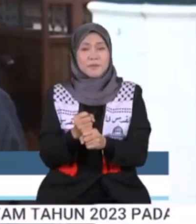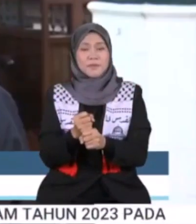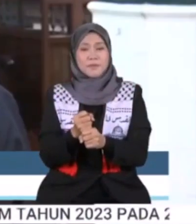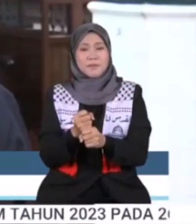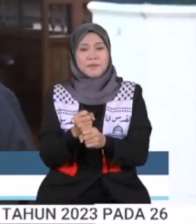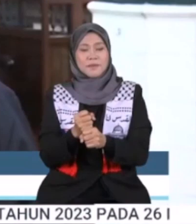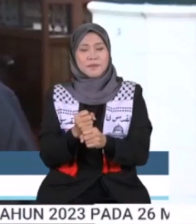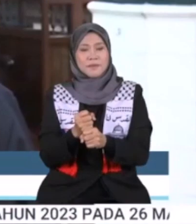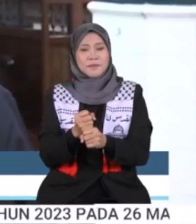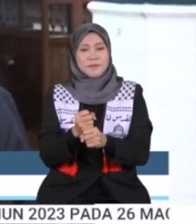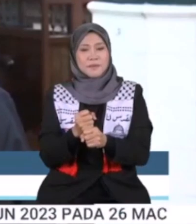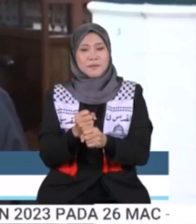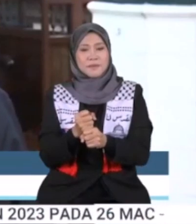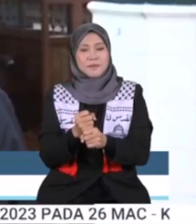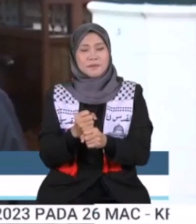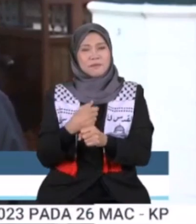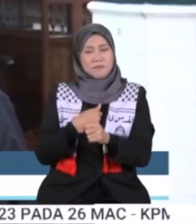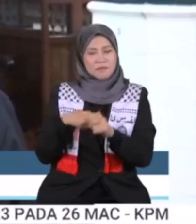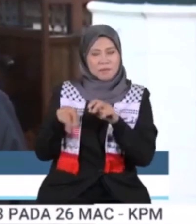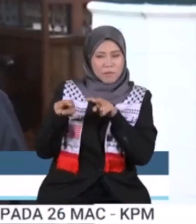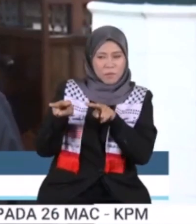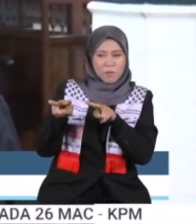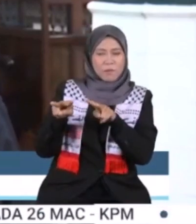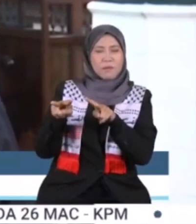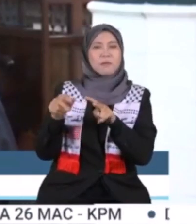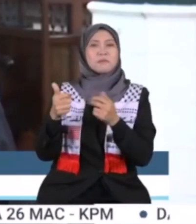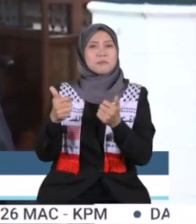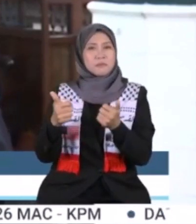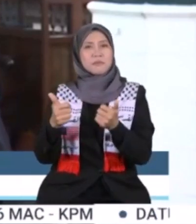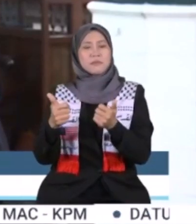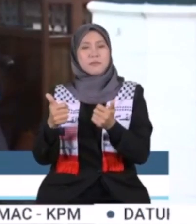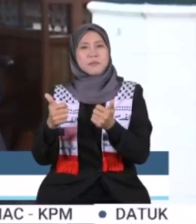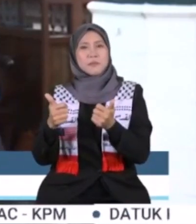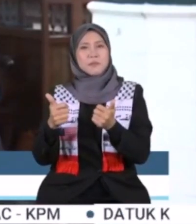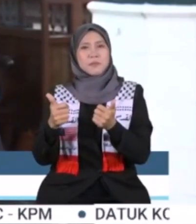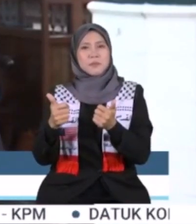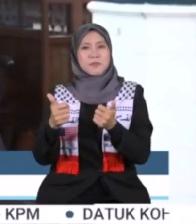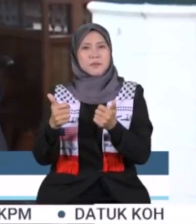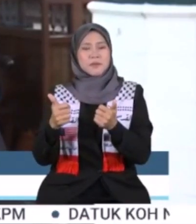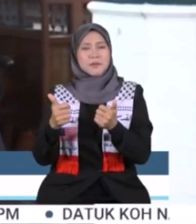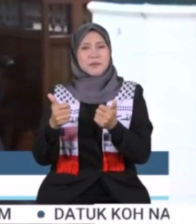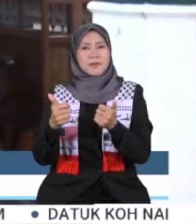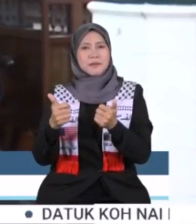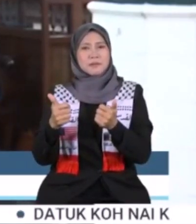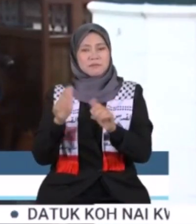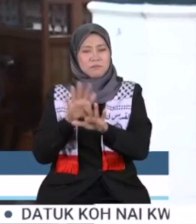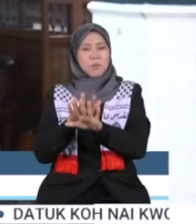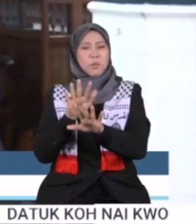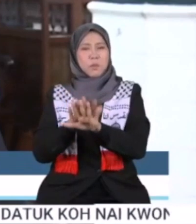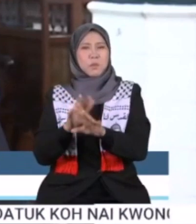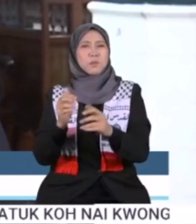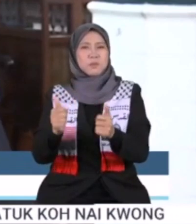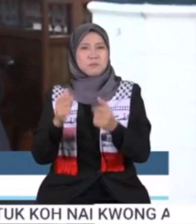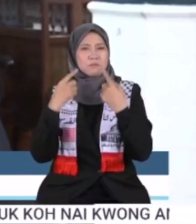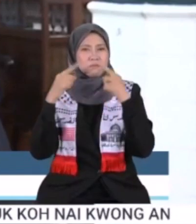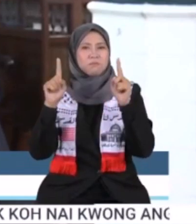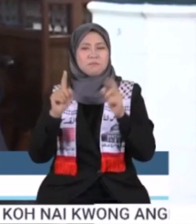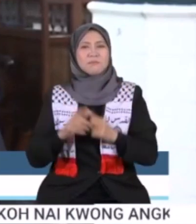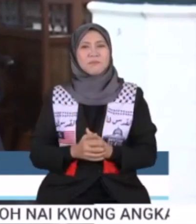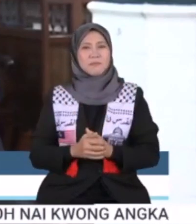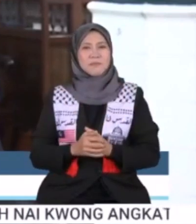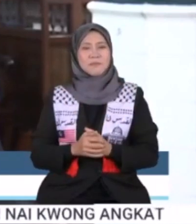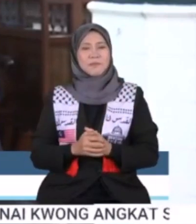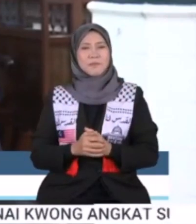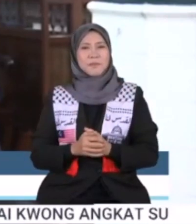Dah 100 tahun saya rasa saya tengok perkembangan dia kira agak pesat lah. Dan